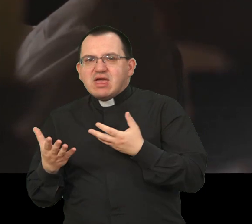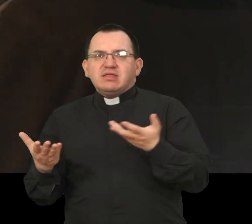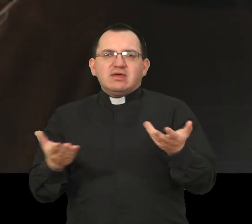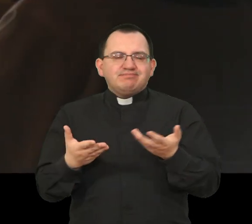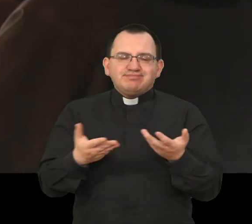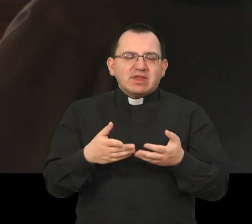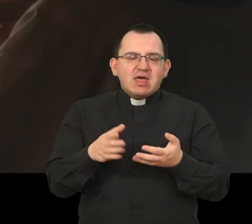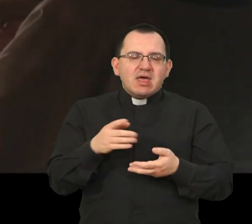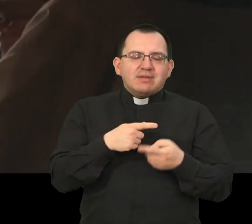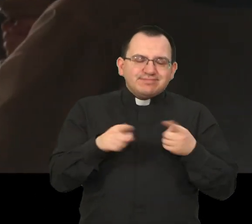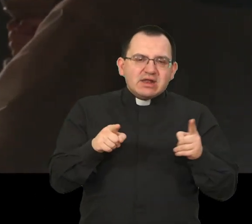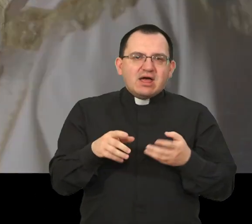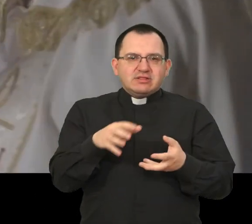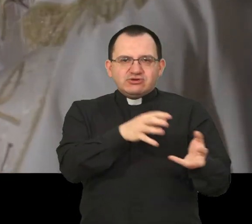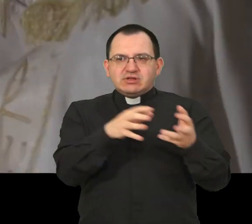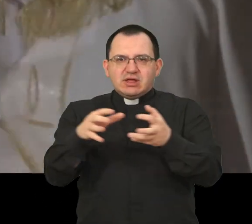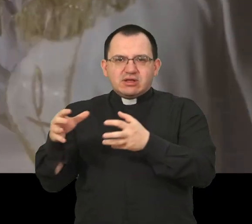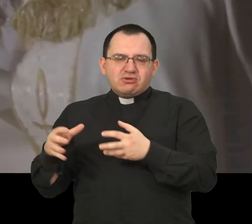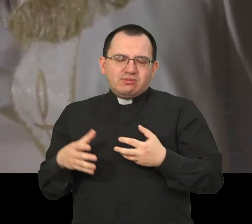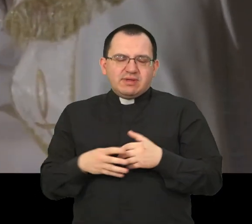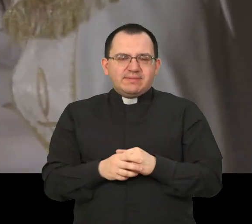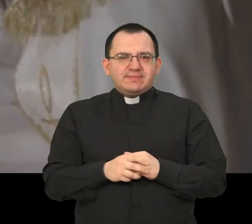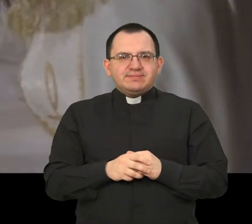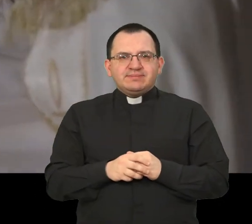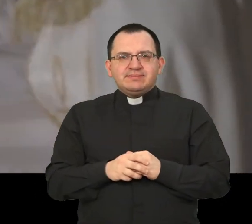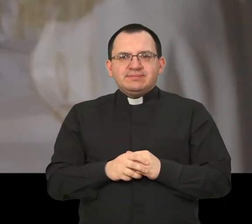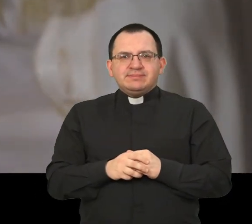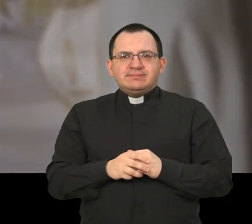Ima više. Organizacijska služba i tako.